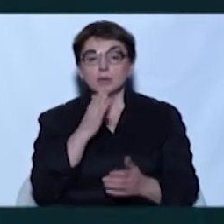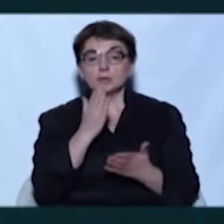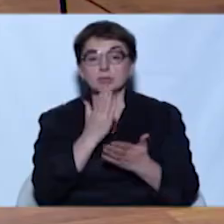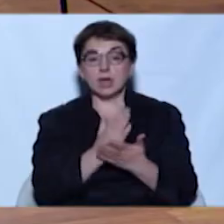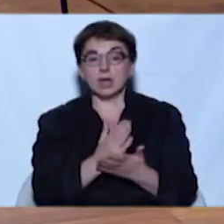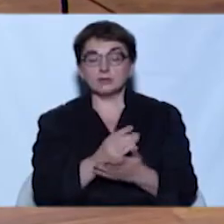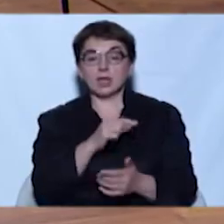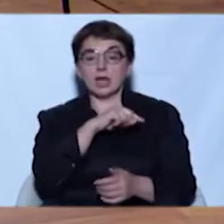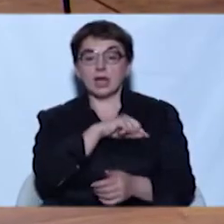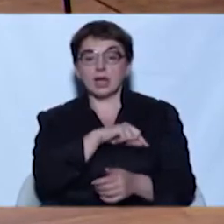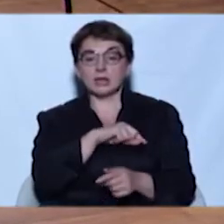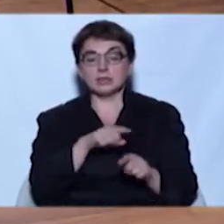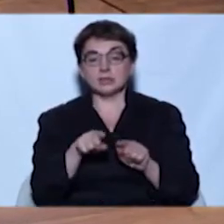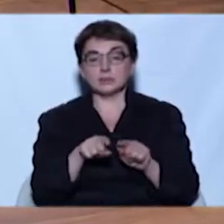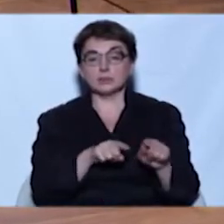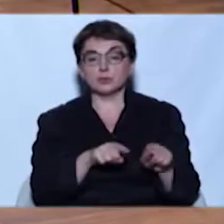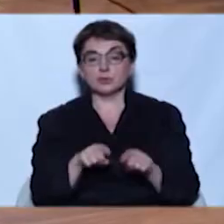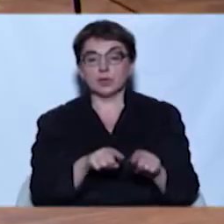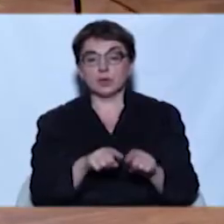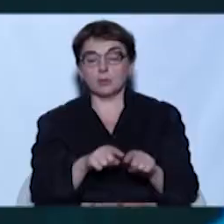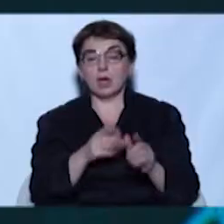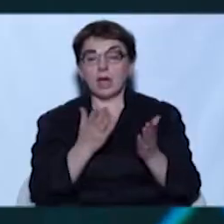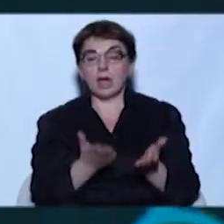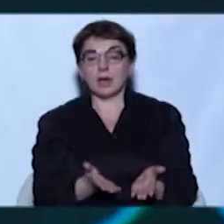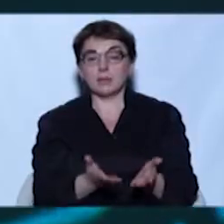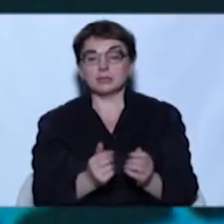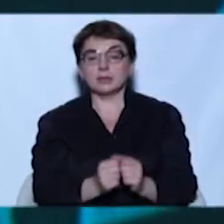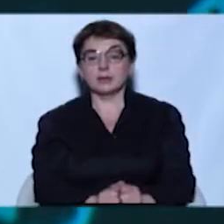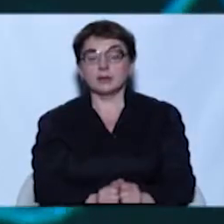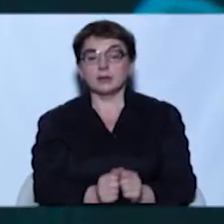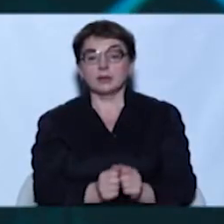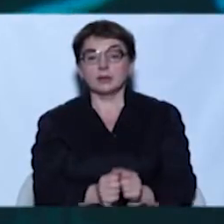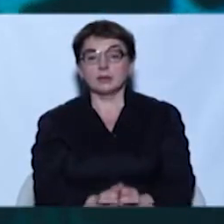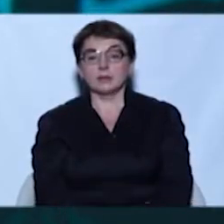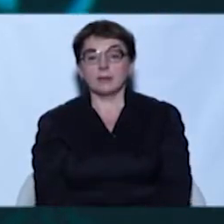ამ ხასიათებს მოძრაობა, აი ამას ეწოდება